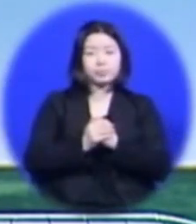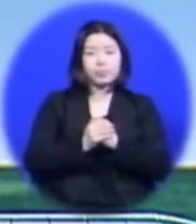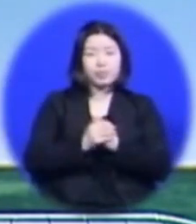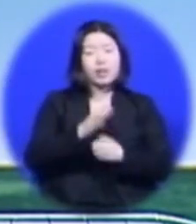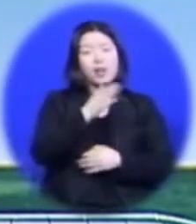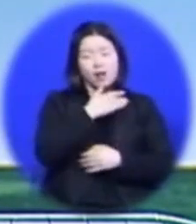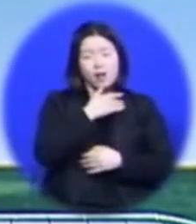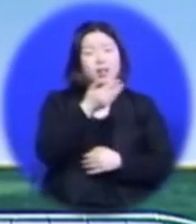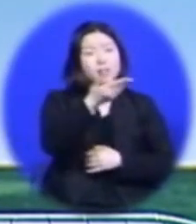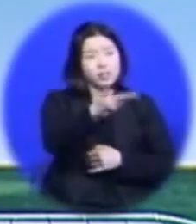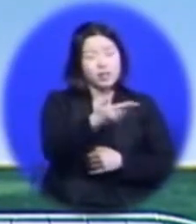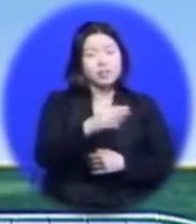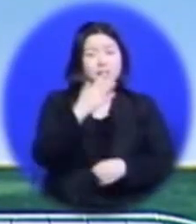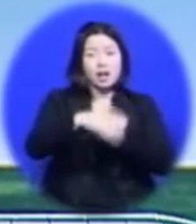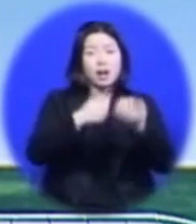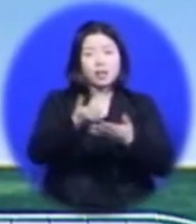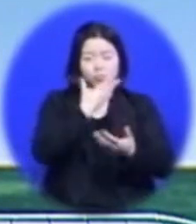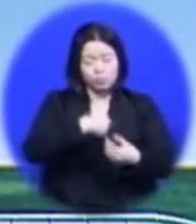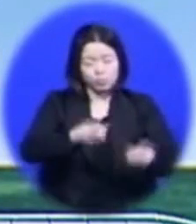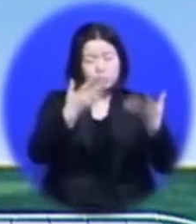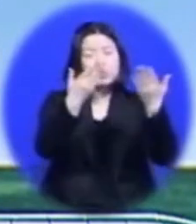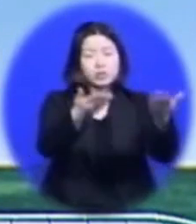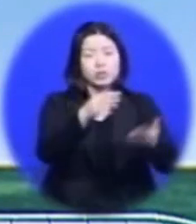아, 하나님 당신 축복하셨네.